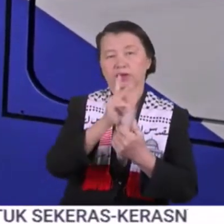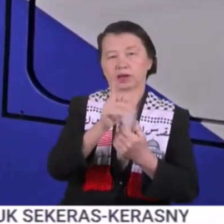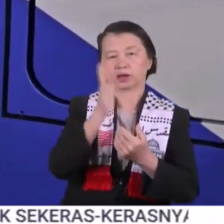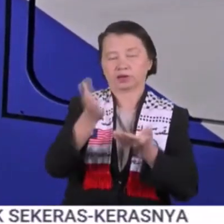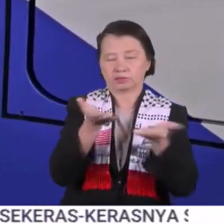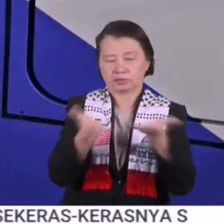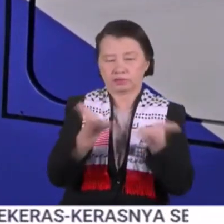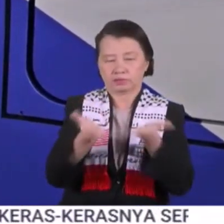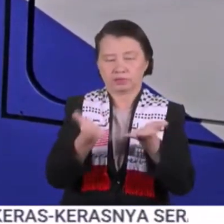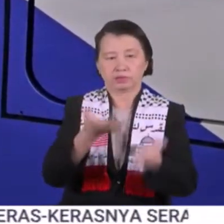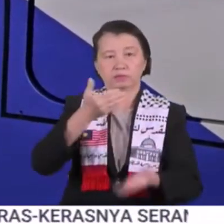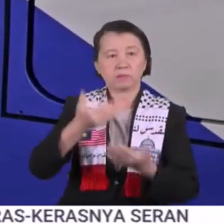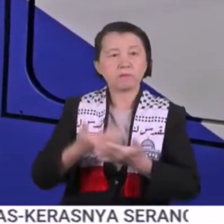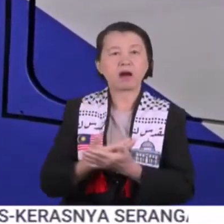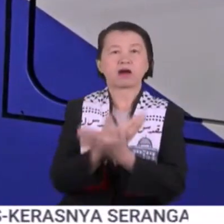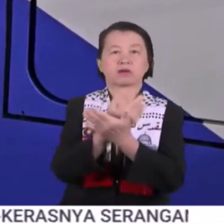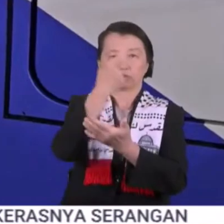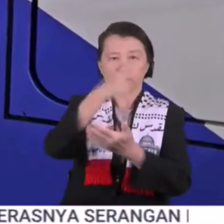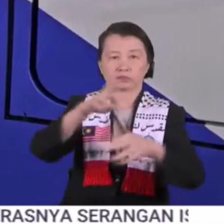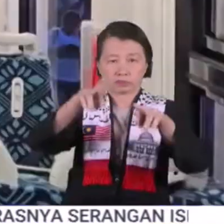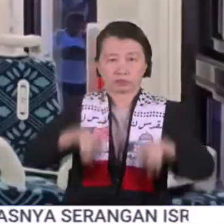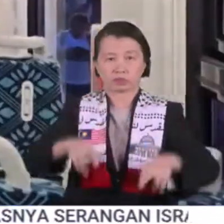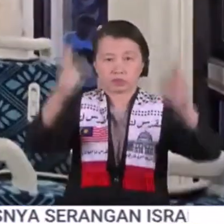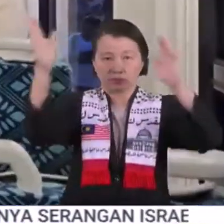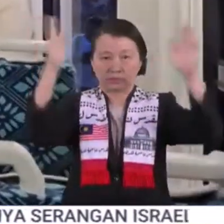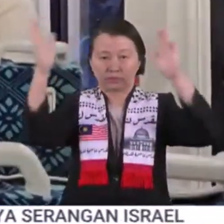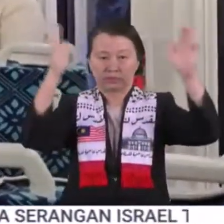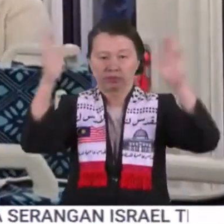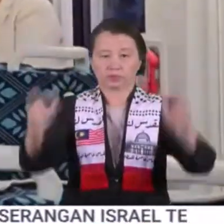khidmat ETS yang terbaru kepada rakyat Malaysia.